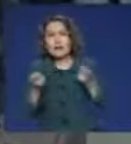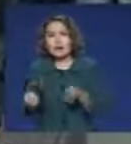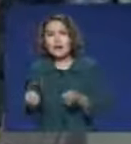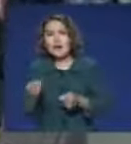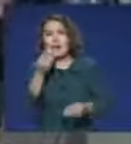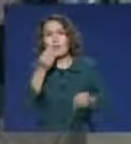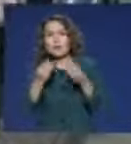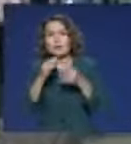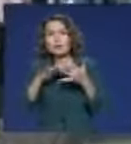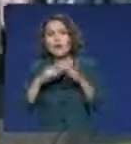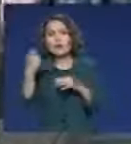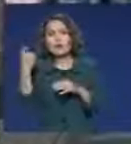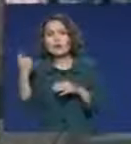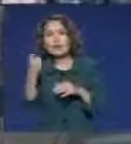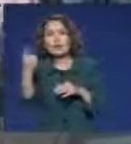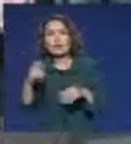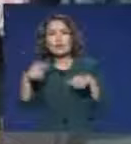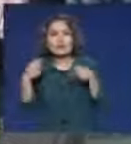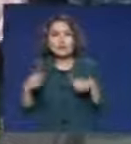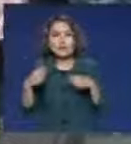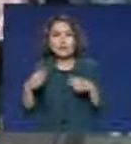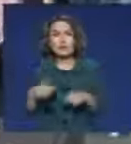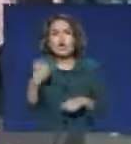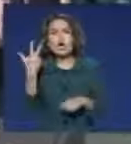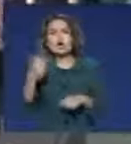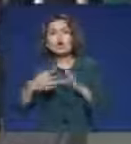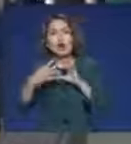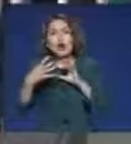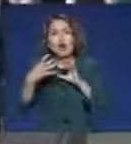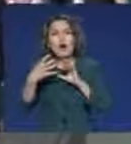жәрмеңке көрсін, осыны бағамен алсын дегенде үш автобусты